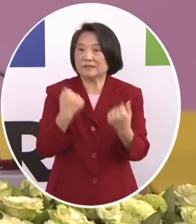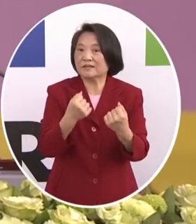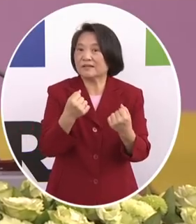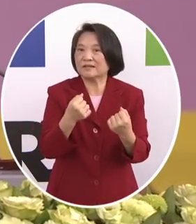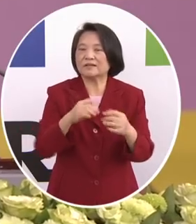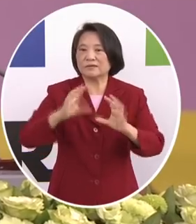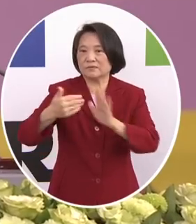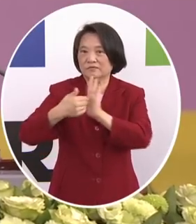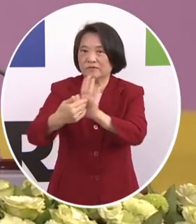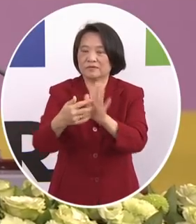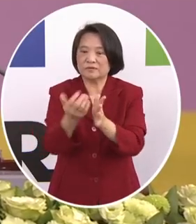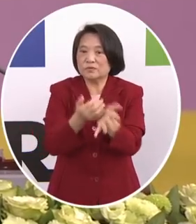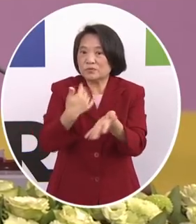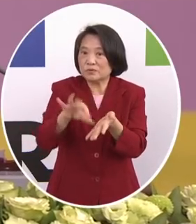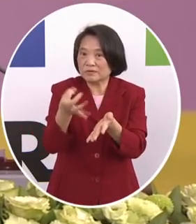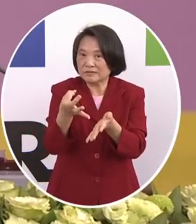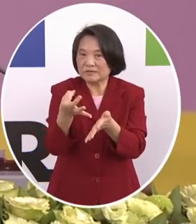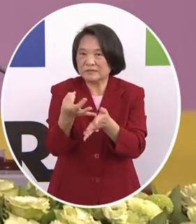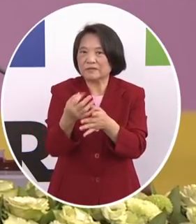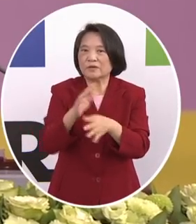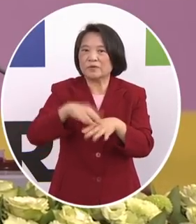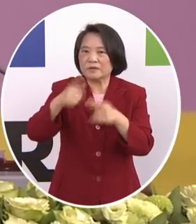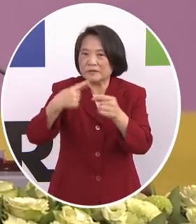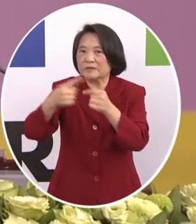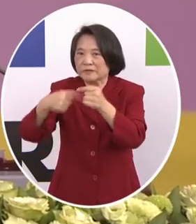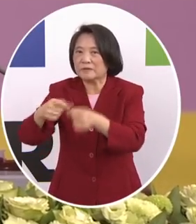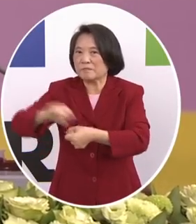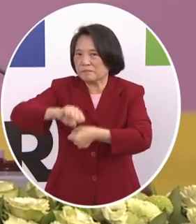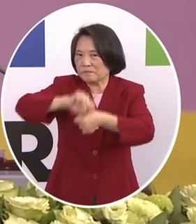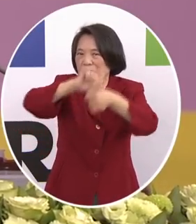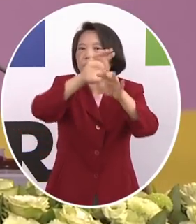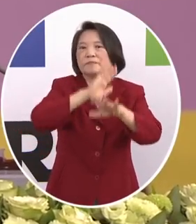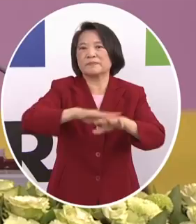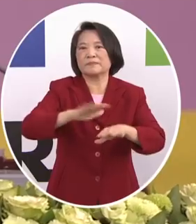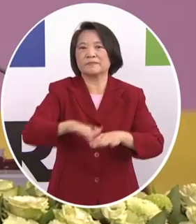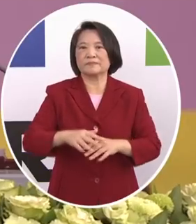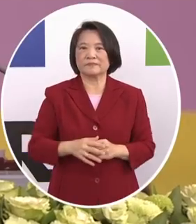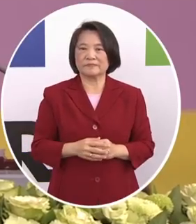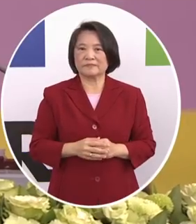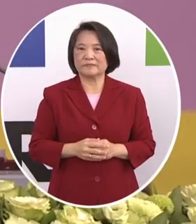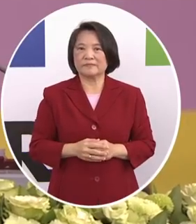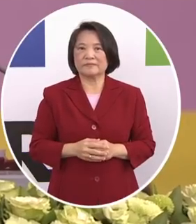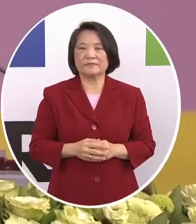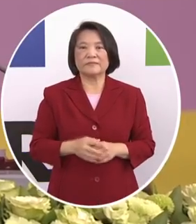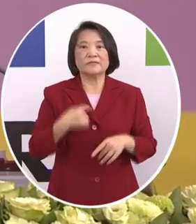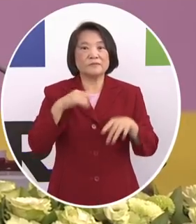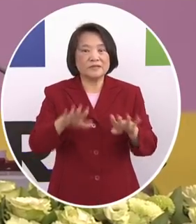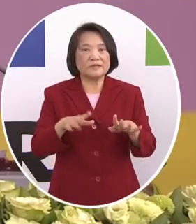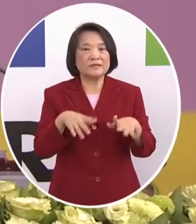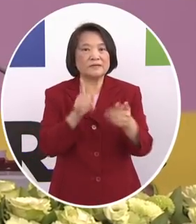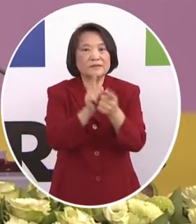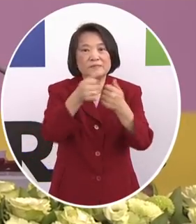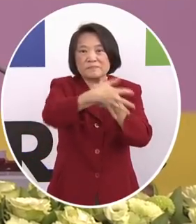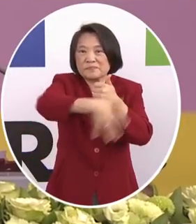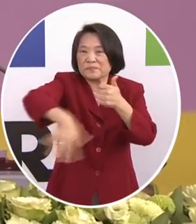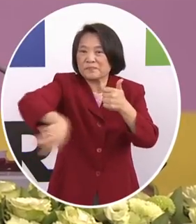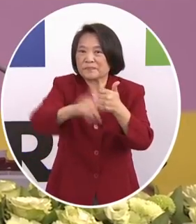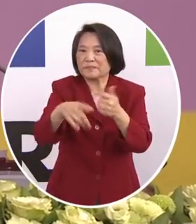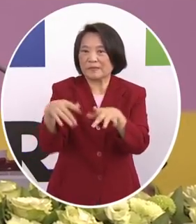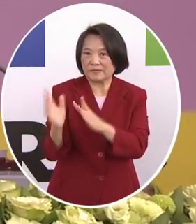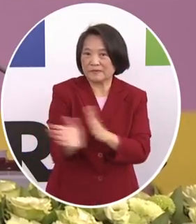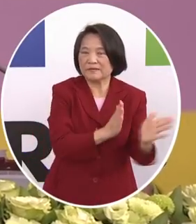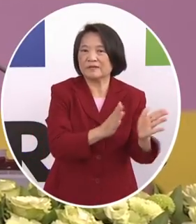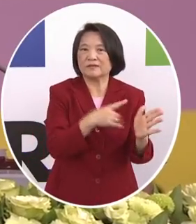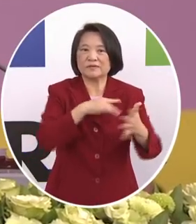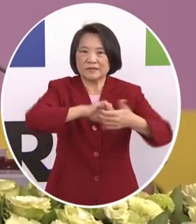国防预算每一年都会稳定的成长。我们坚实的部队跟战备，绝对有